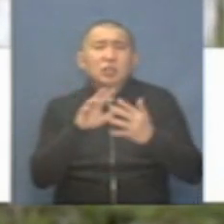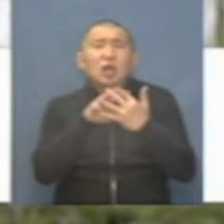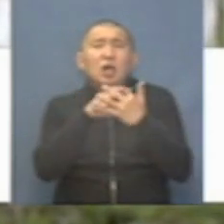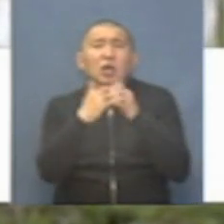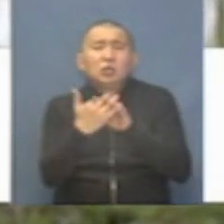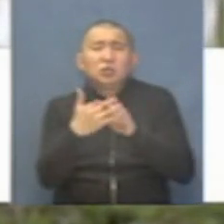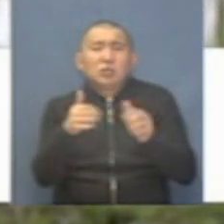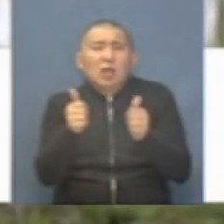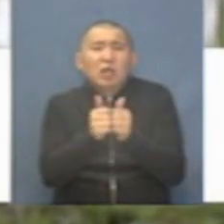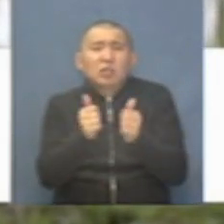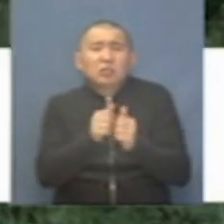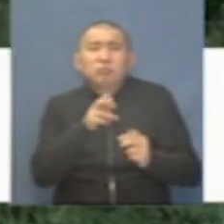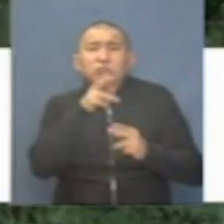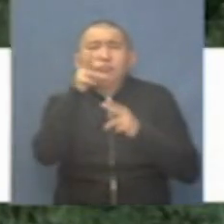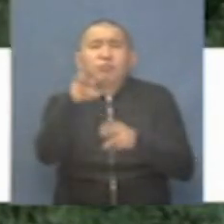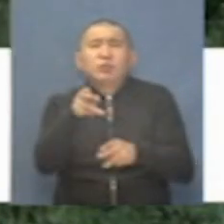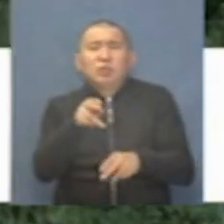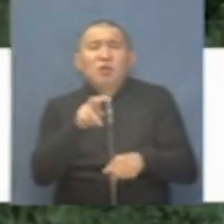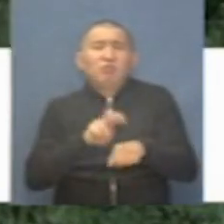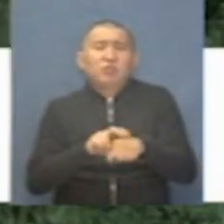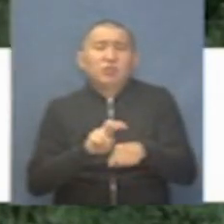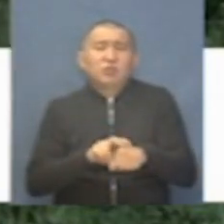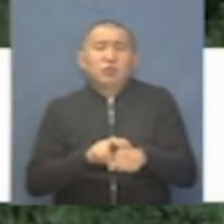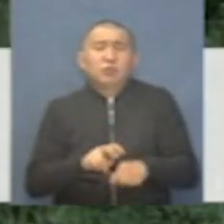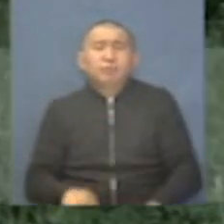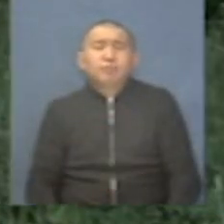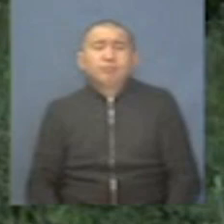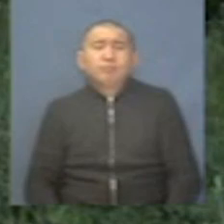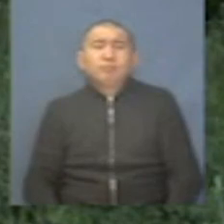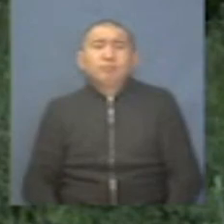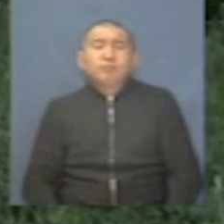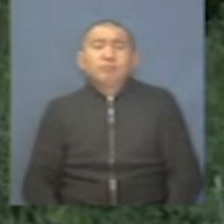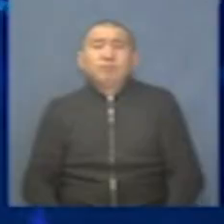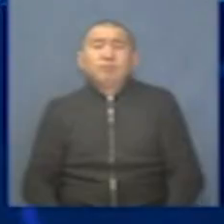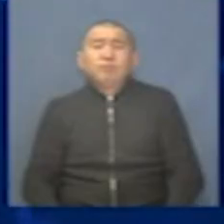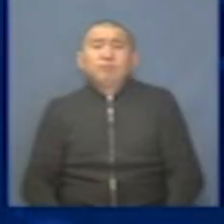медбикелер сабылады. Гүлдан Айдарқызы, Мадияр Қабидеш, Алтай ақпарат.